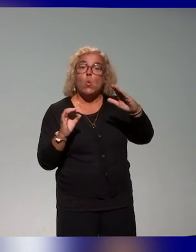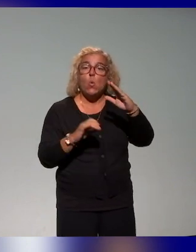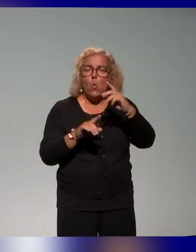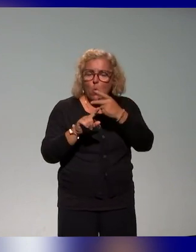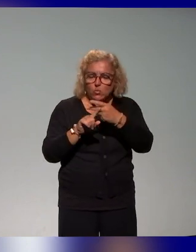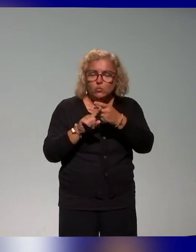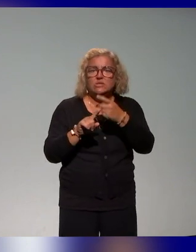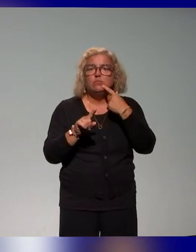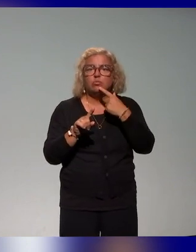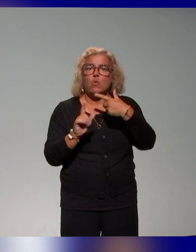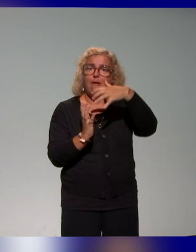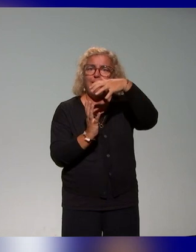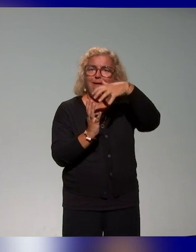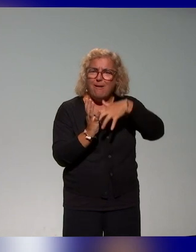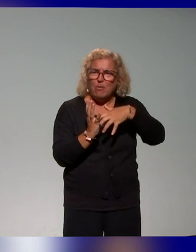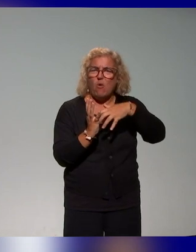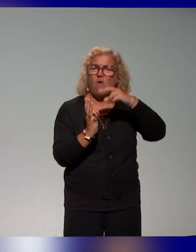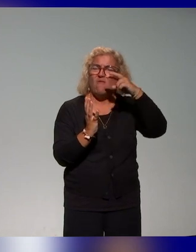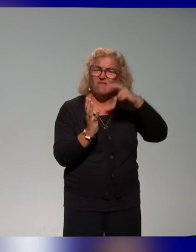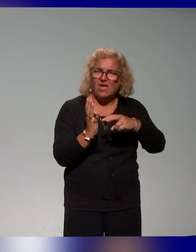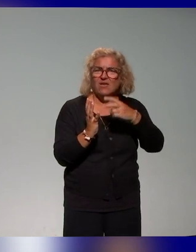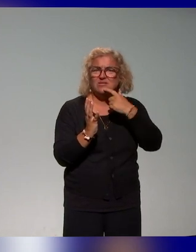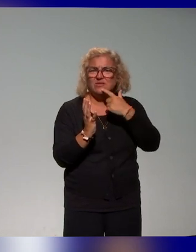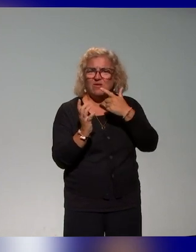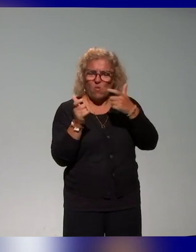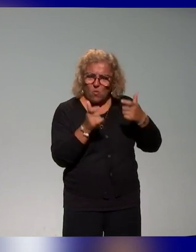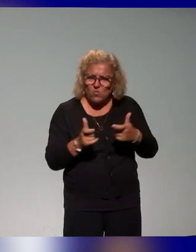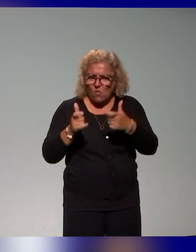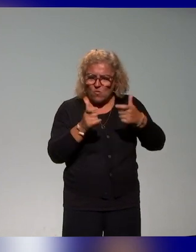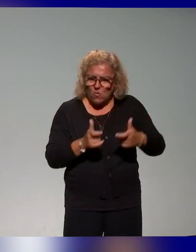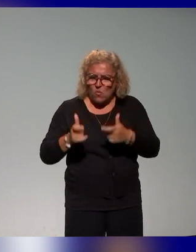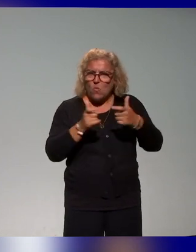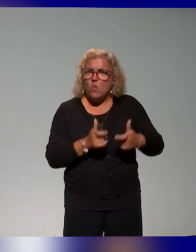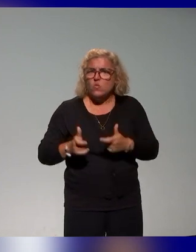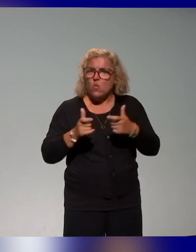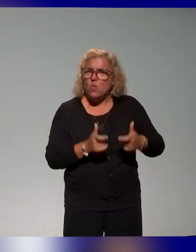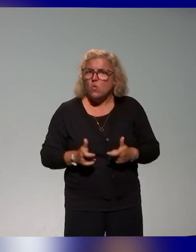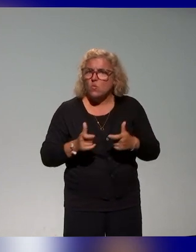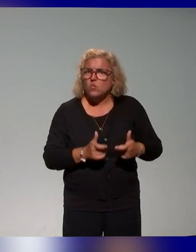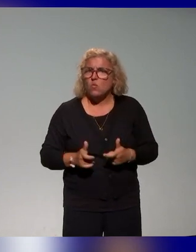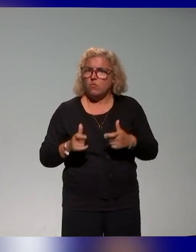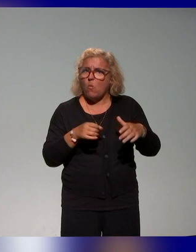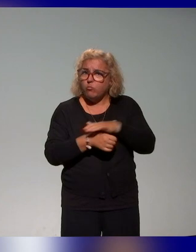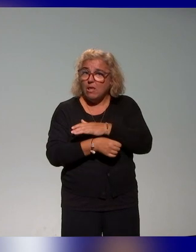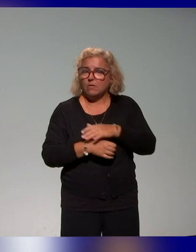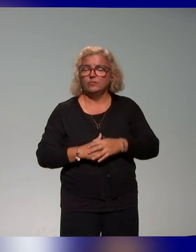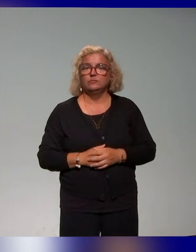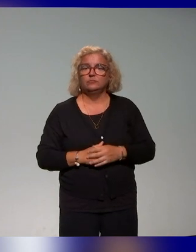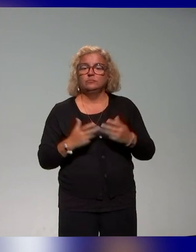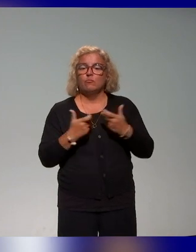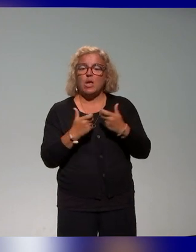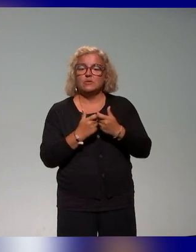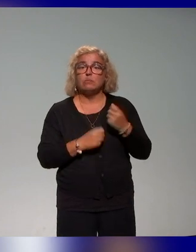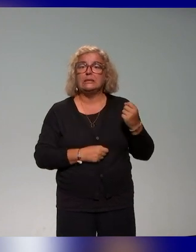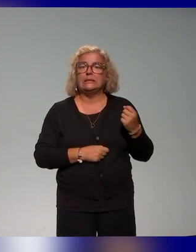faire des rapports en lot, de vérifier l'intégralité de beaucoup de choses en une fois. Et par exemple ici, on